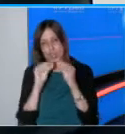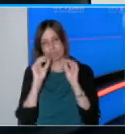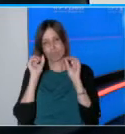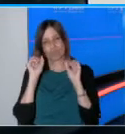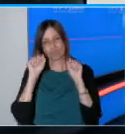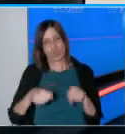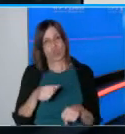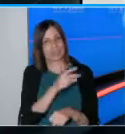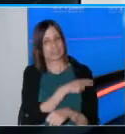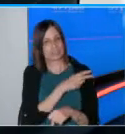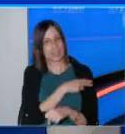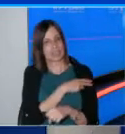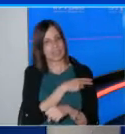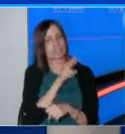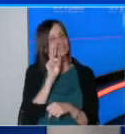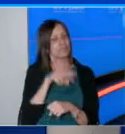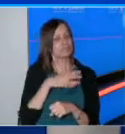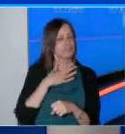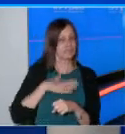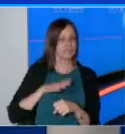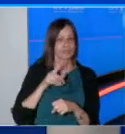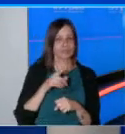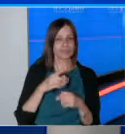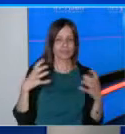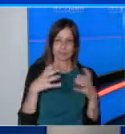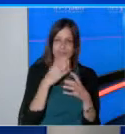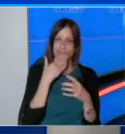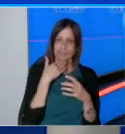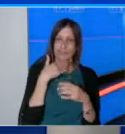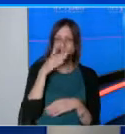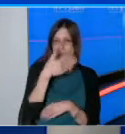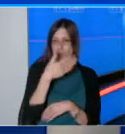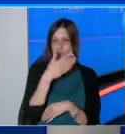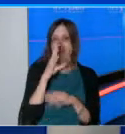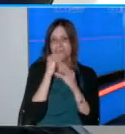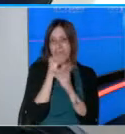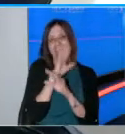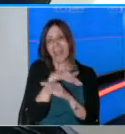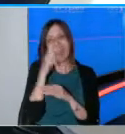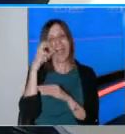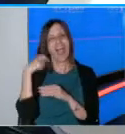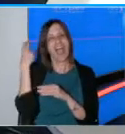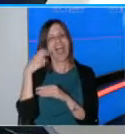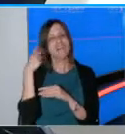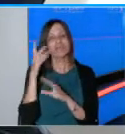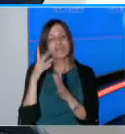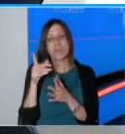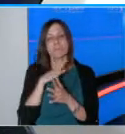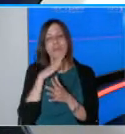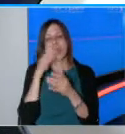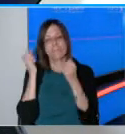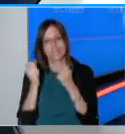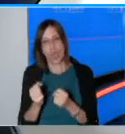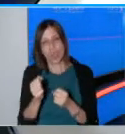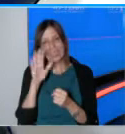צבאי. ויש נטייה לסקטור היהודי ובכלל המדינה לדבר על הערבים בתור איזשהו בעיה ביטחונית,